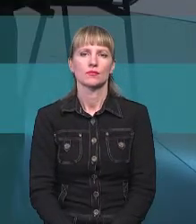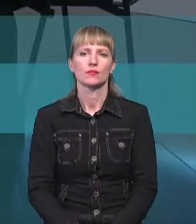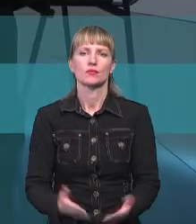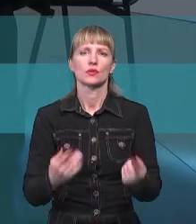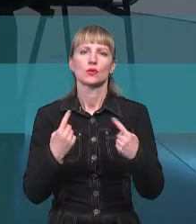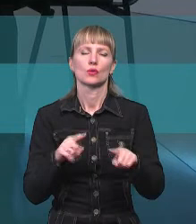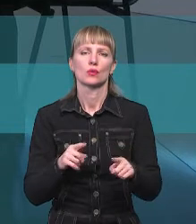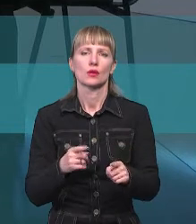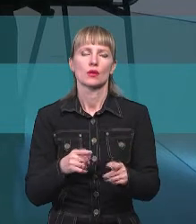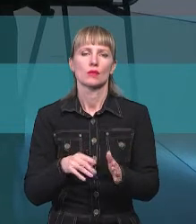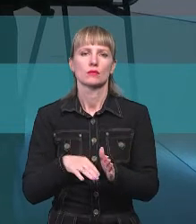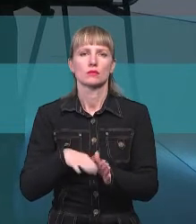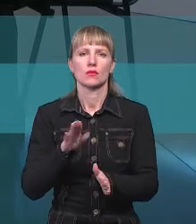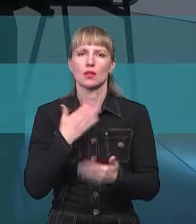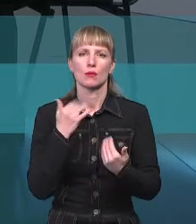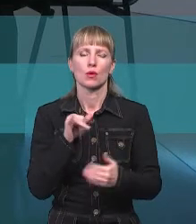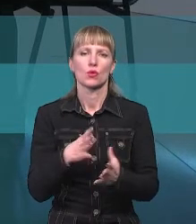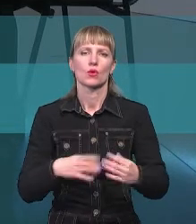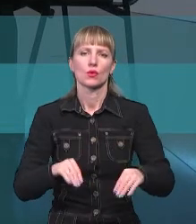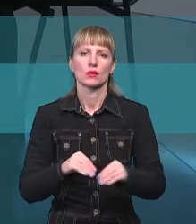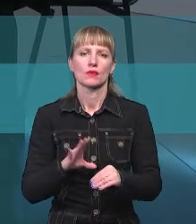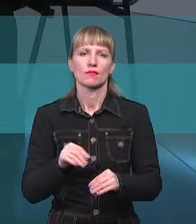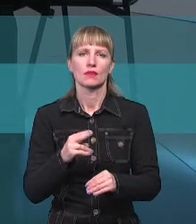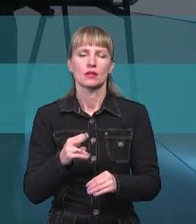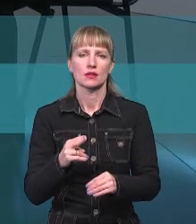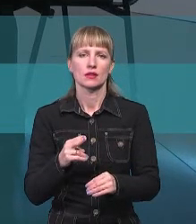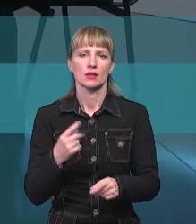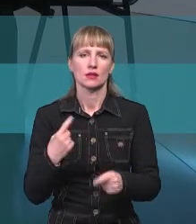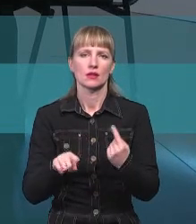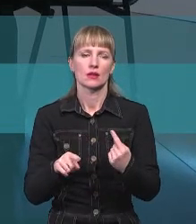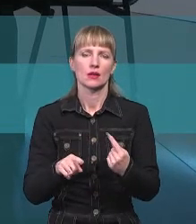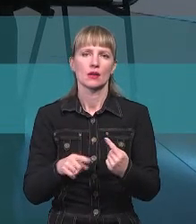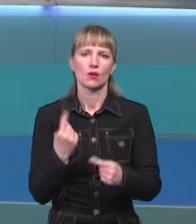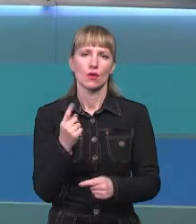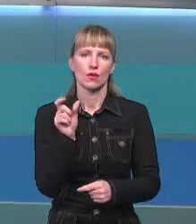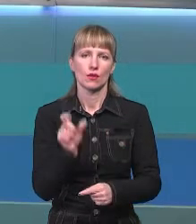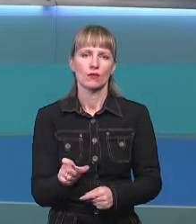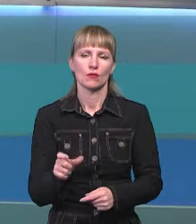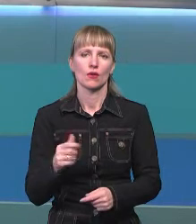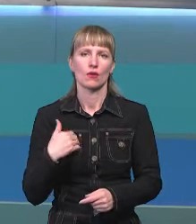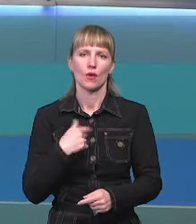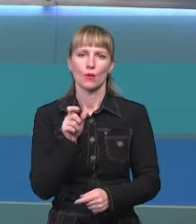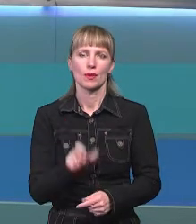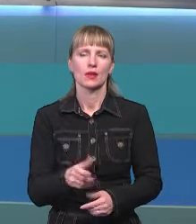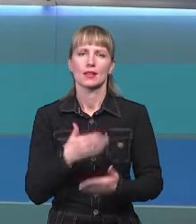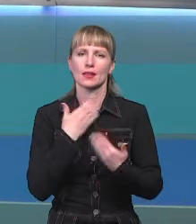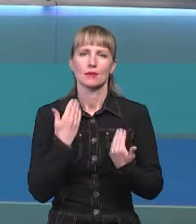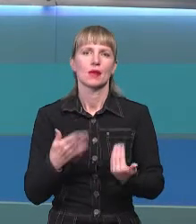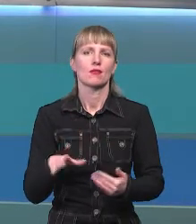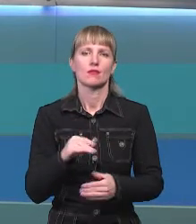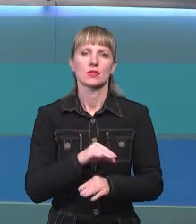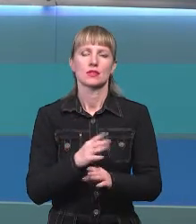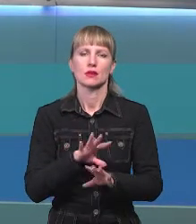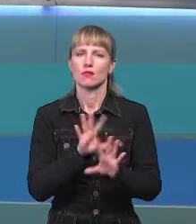якогось інших немає переваг у родин, на відміну від одинокого громадянина? Ні, немає. Всі в